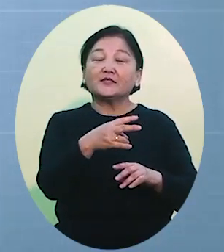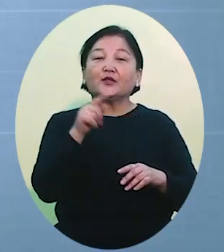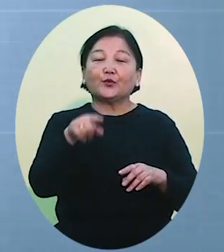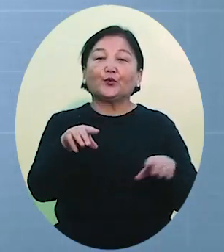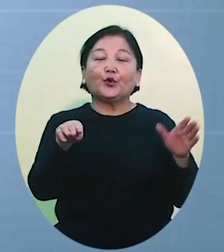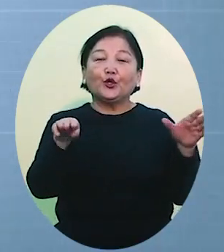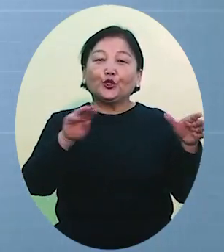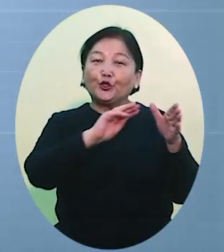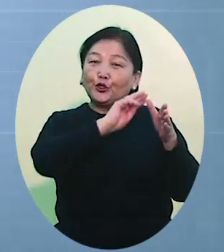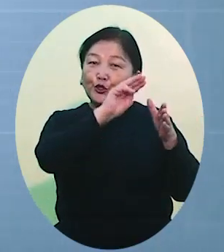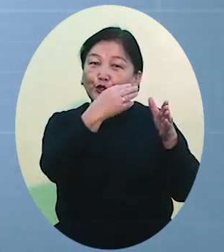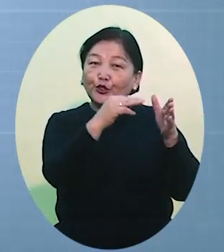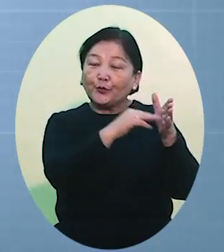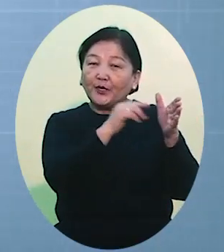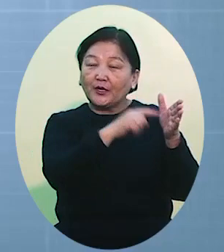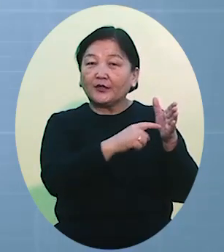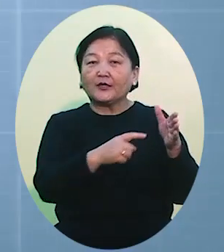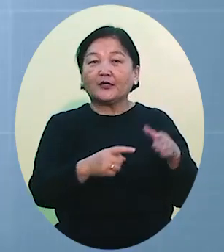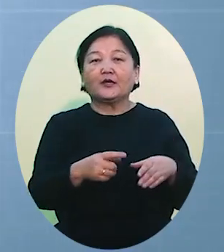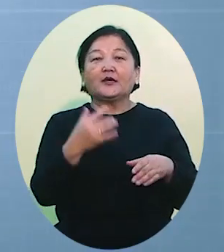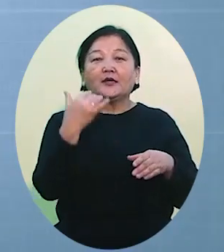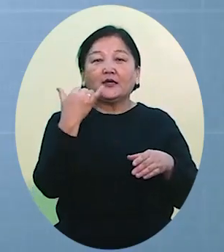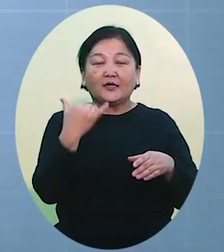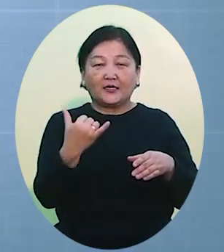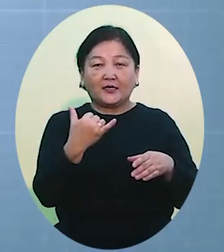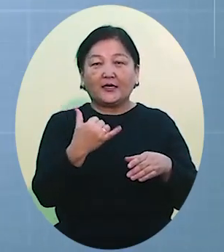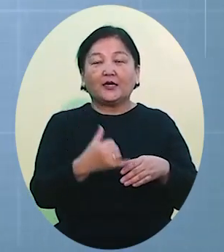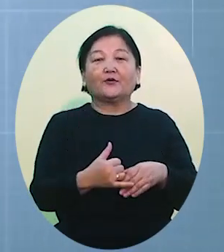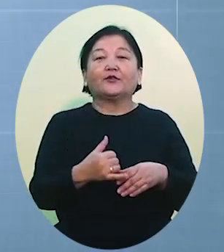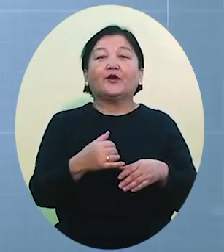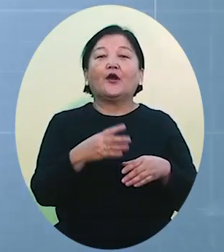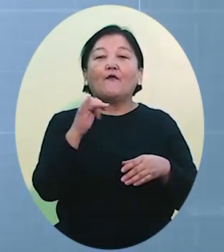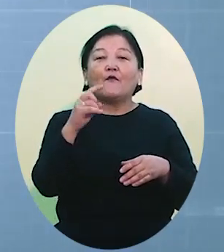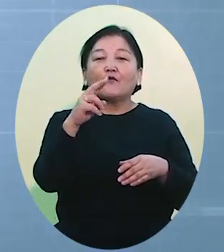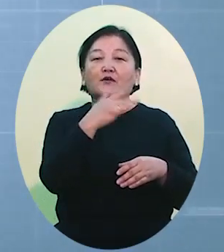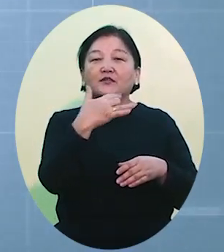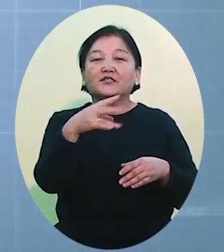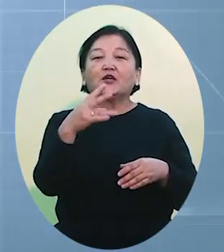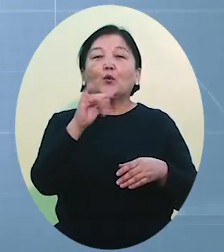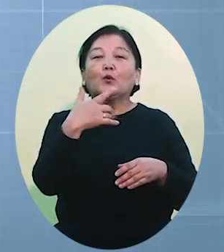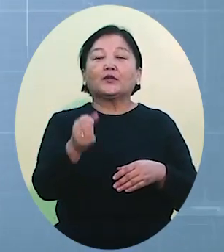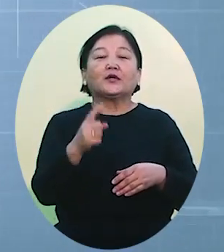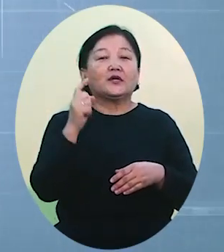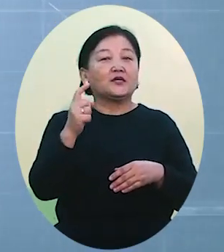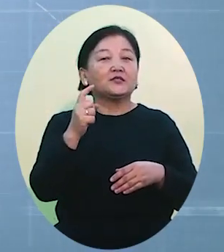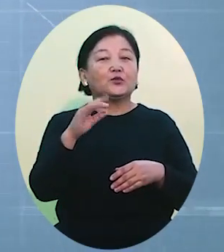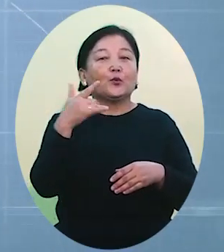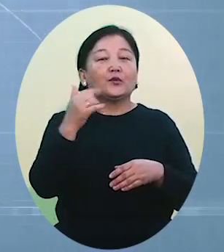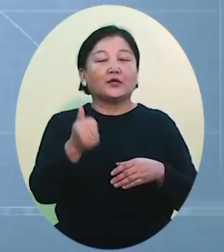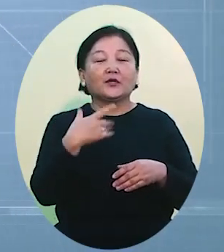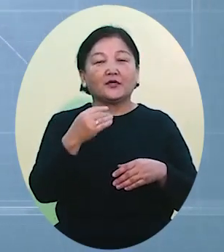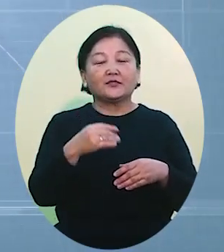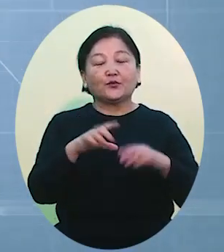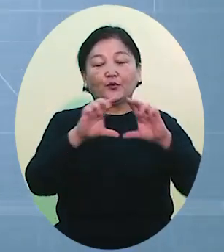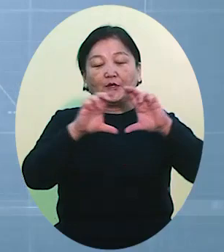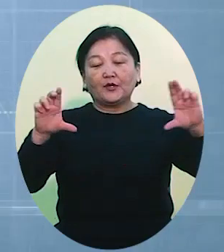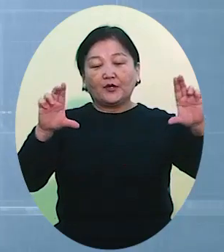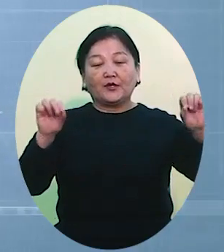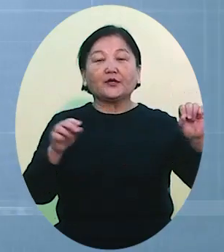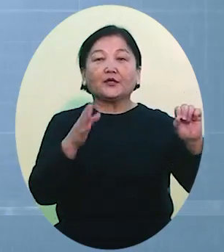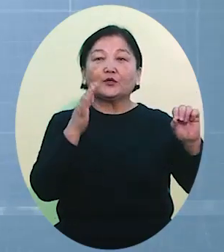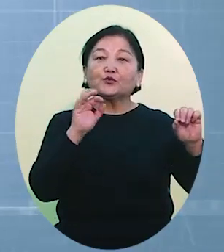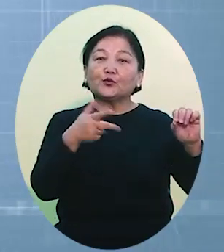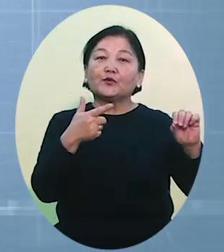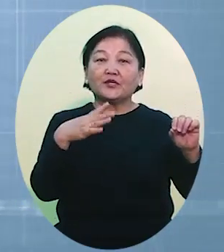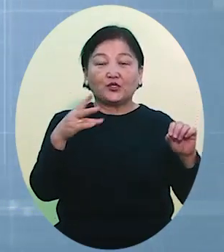хувьсагч, y-ийг функцийн утга гэж нэрлэнэ. За k-г болохоор коэффициент, b-г сул гишүүн гэж нэрлэнэ.